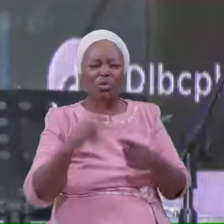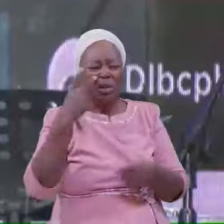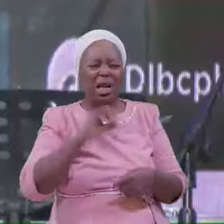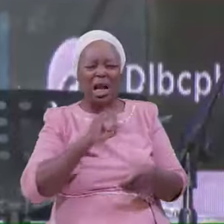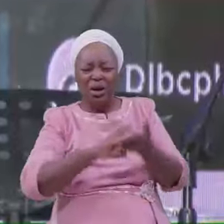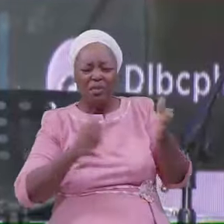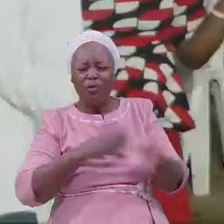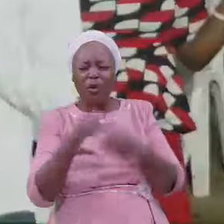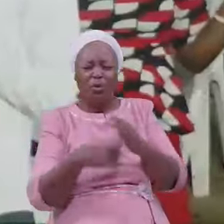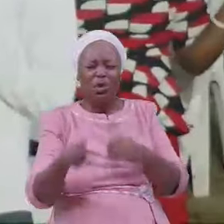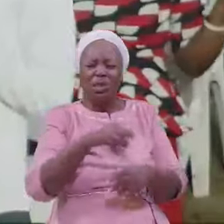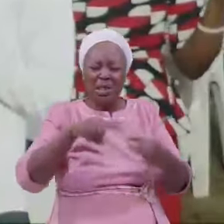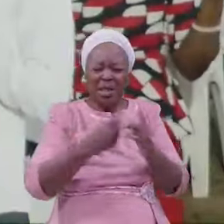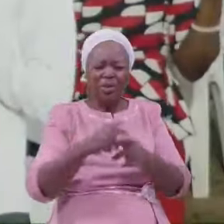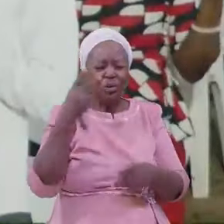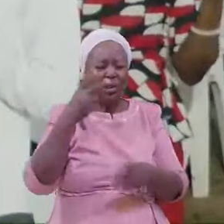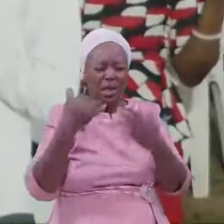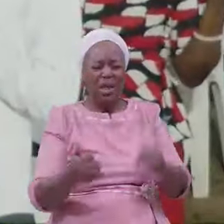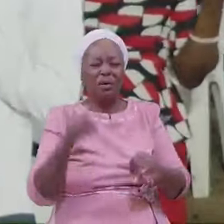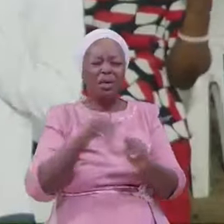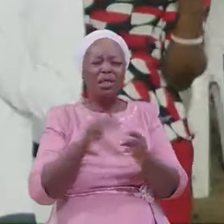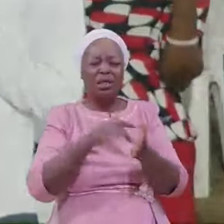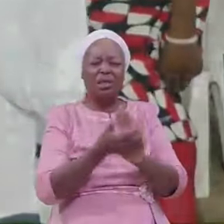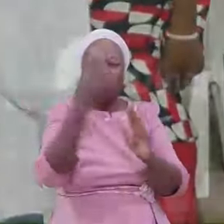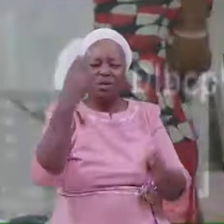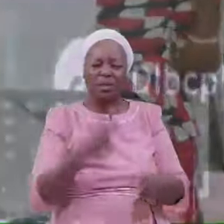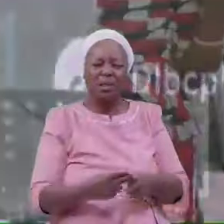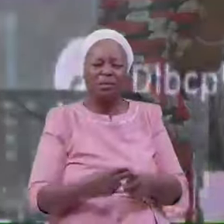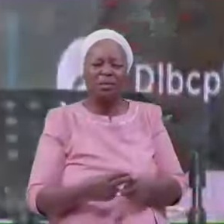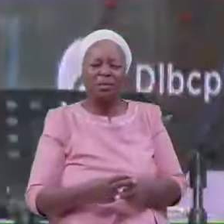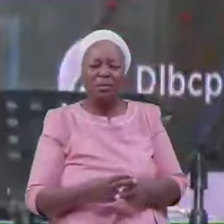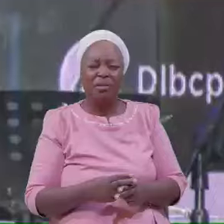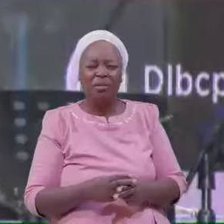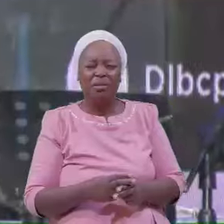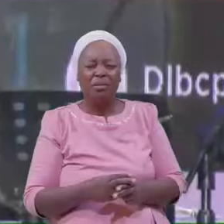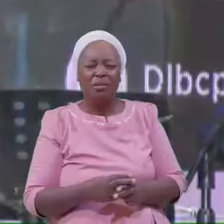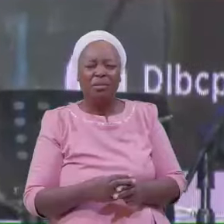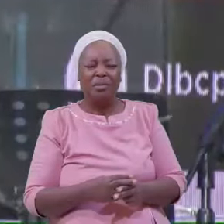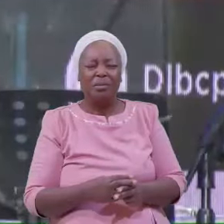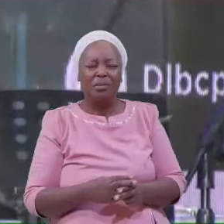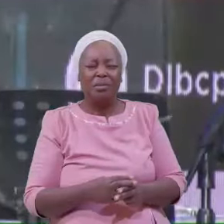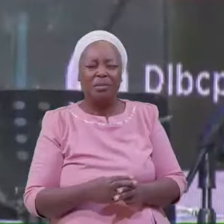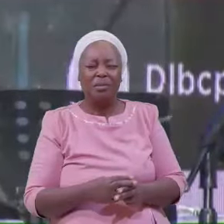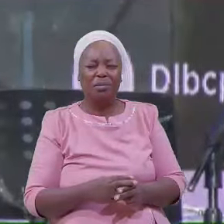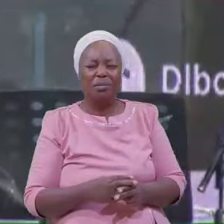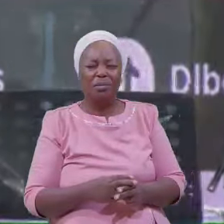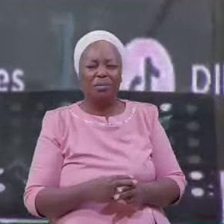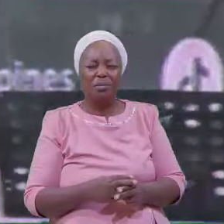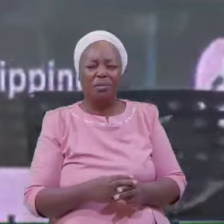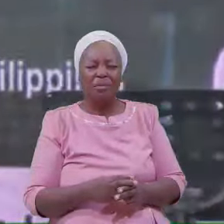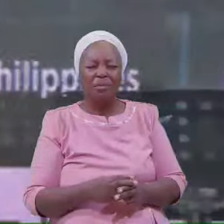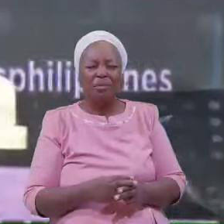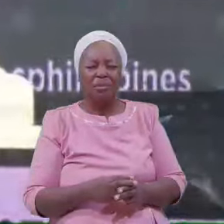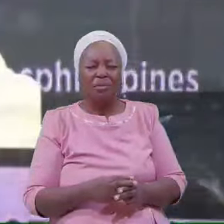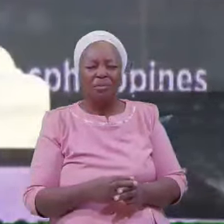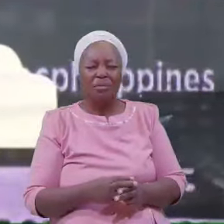in Jesus' name. Ano mang dahilan kaya hindi ka makakita, inuutusan ko,